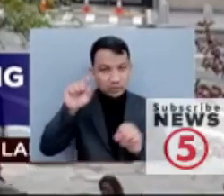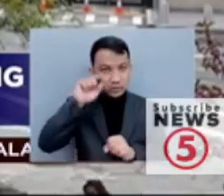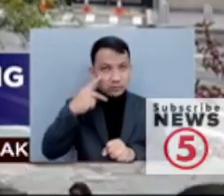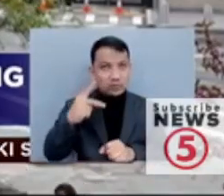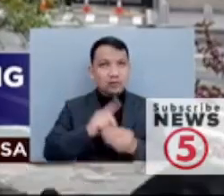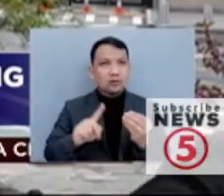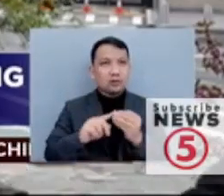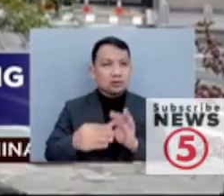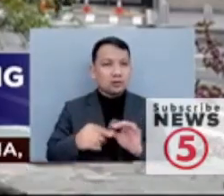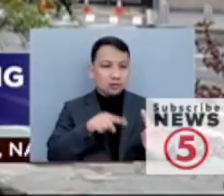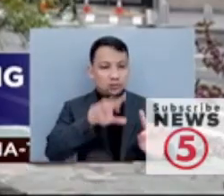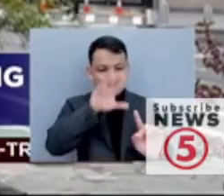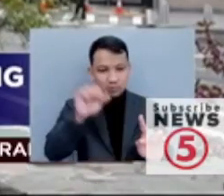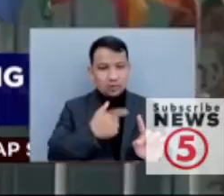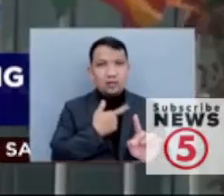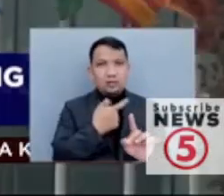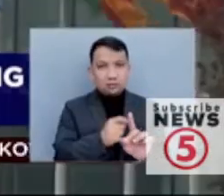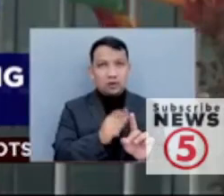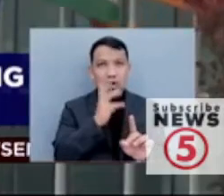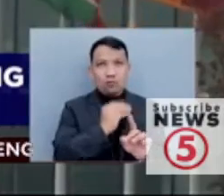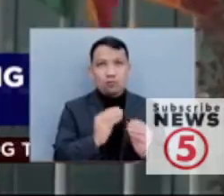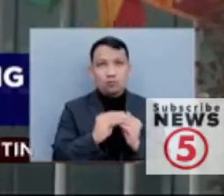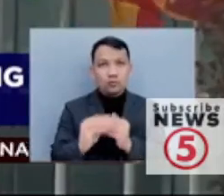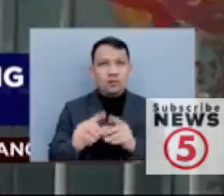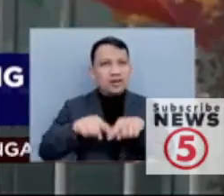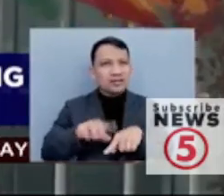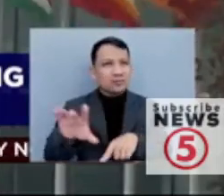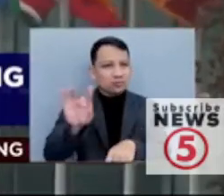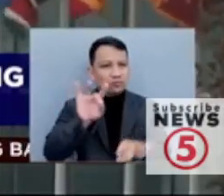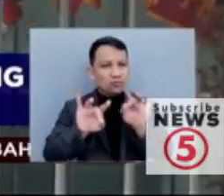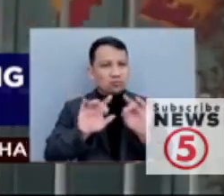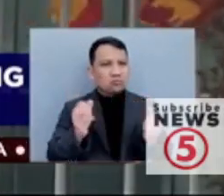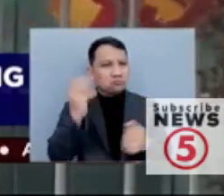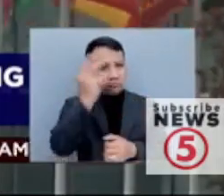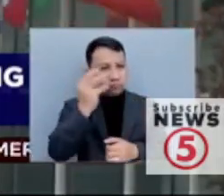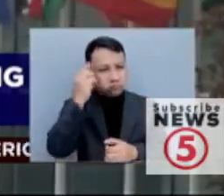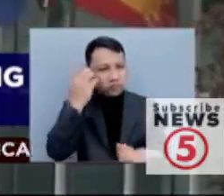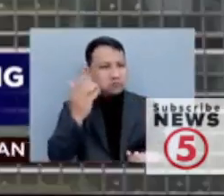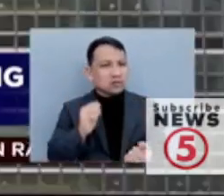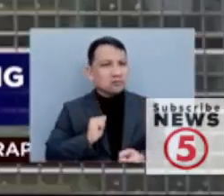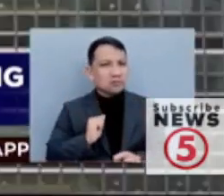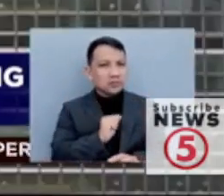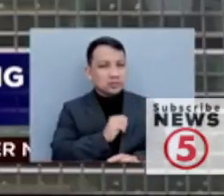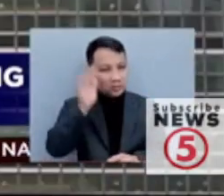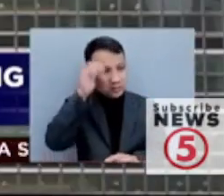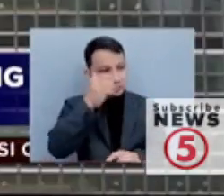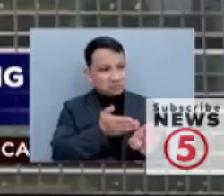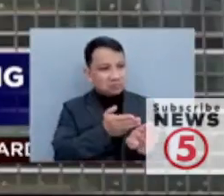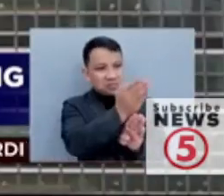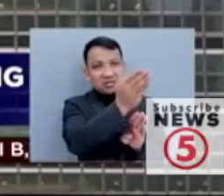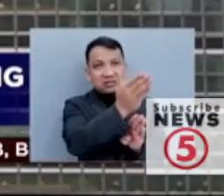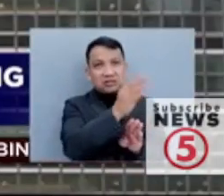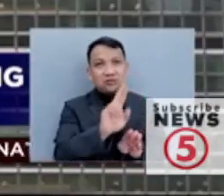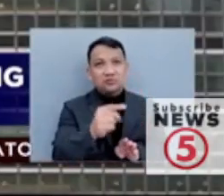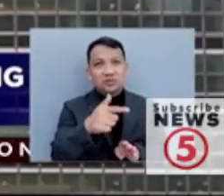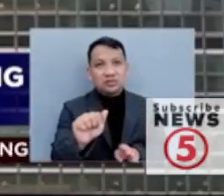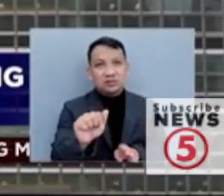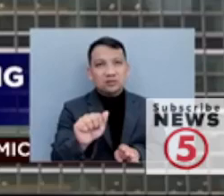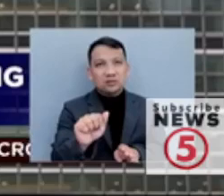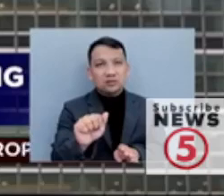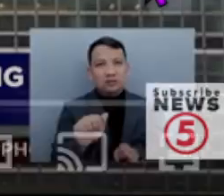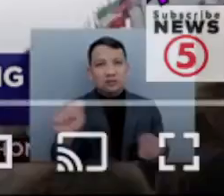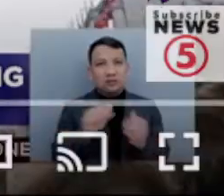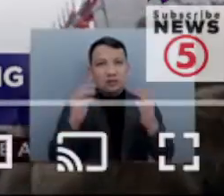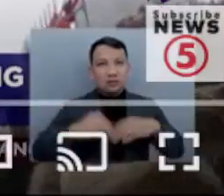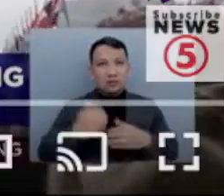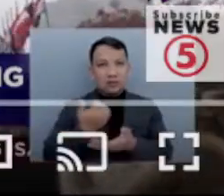kailangan, yung Pangulo, pinagkakatiwalaan niya sino yung mag-lead. So depende sinong gusto niya. Ang worry lang ni Senator Cayetano, baka pag inangat agad yung issue sa UNGA, masira o